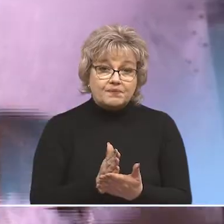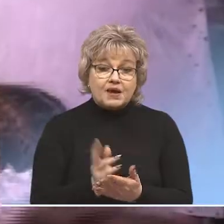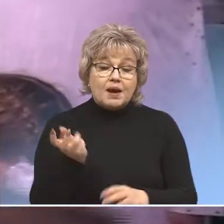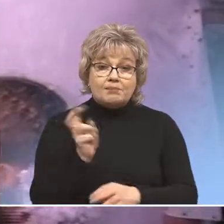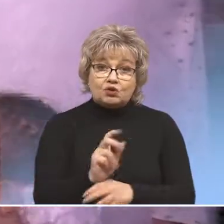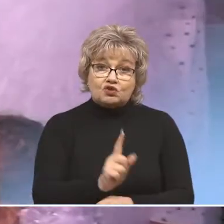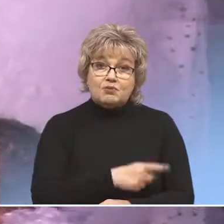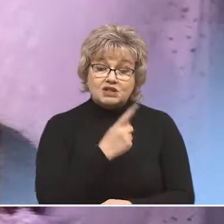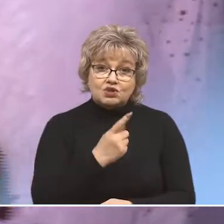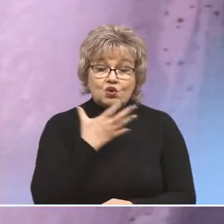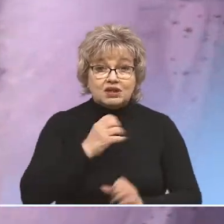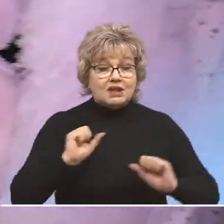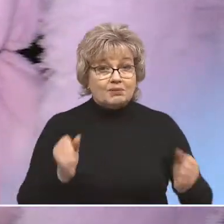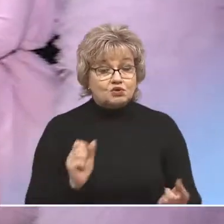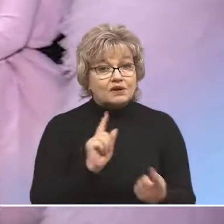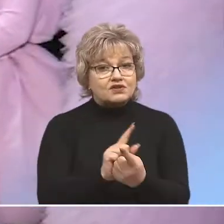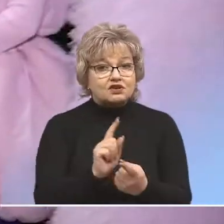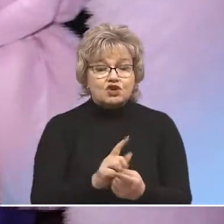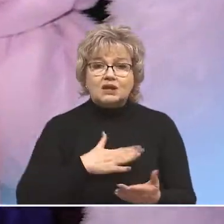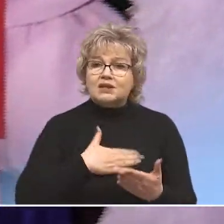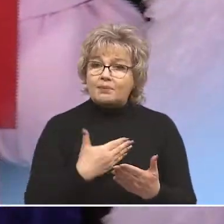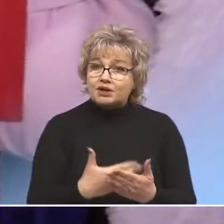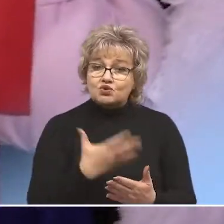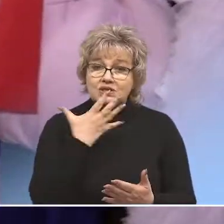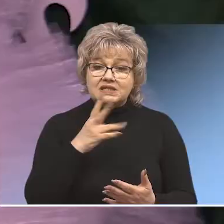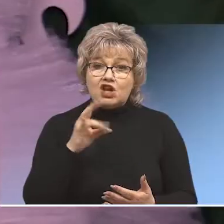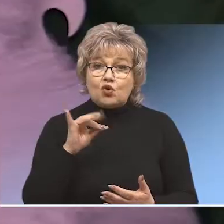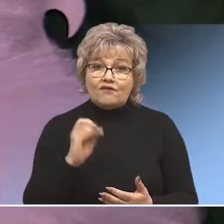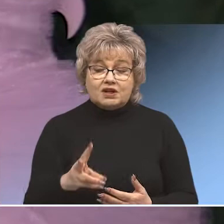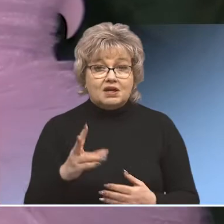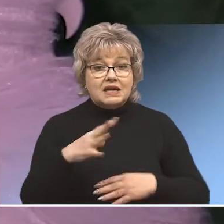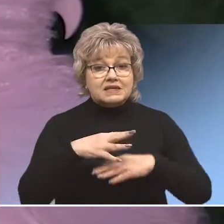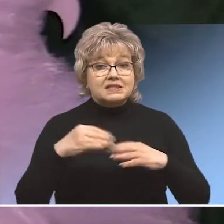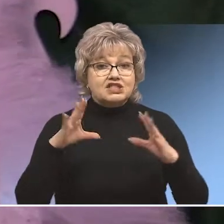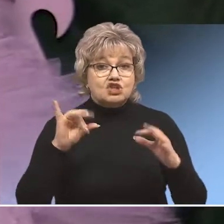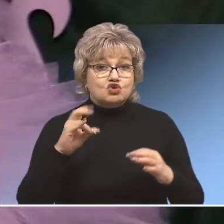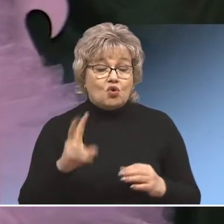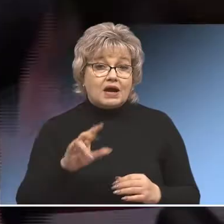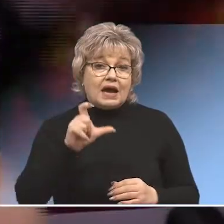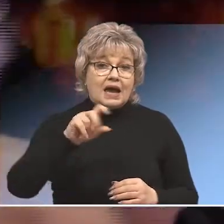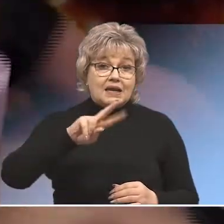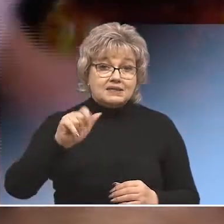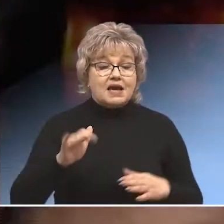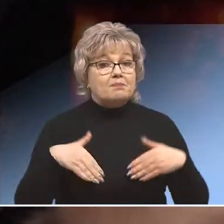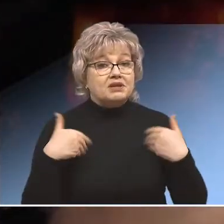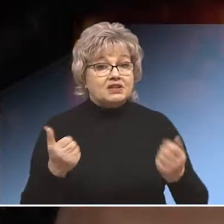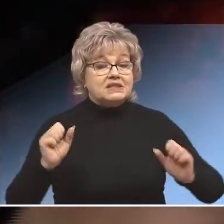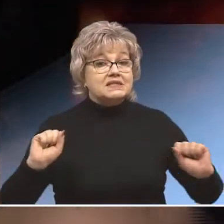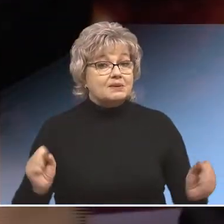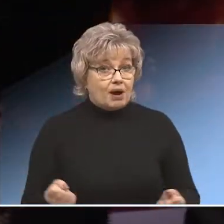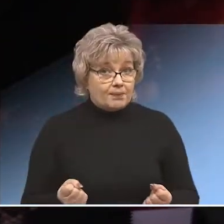При входе в мастерскую Деда Мороза детвору встречают добродушный снеговик, пушистый снежок, прекрасная Эльза и